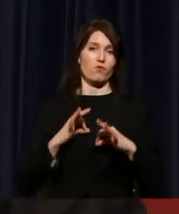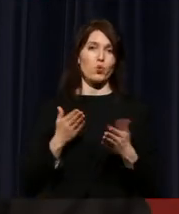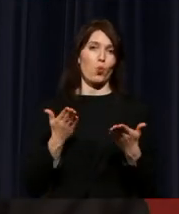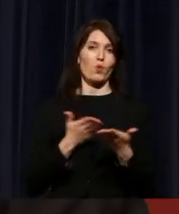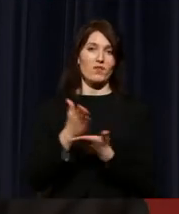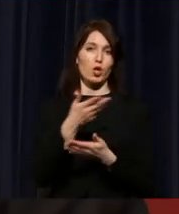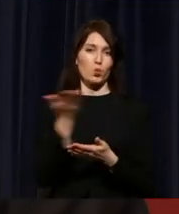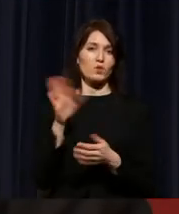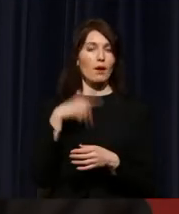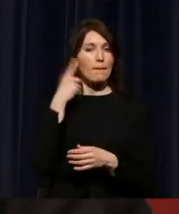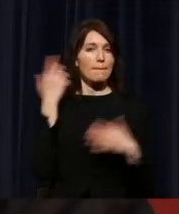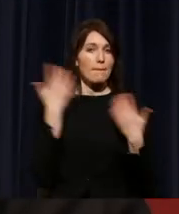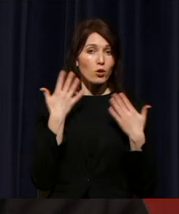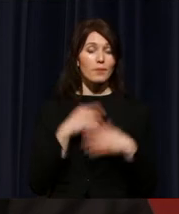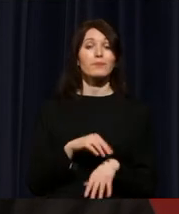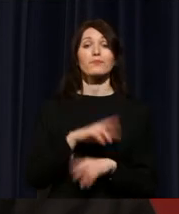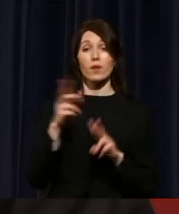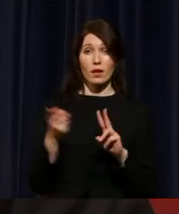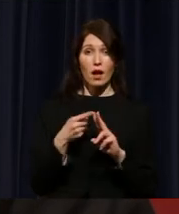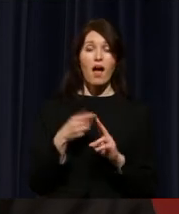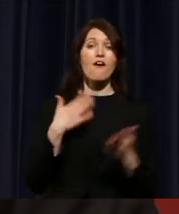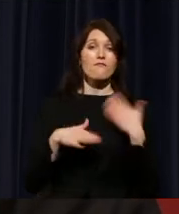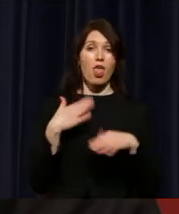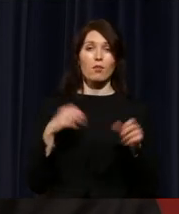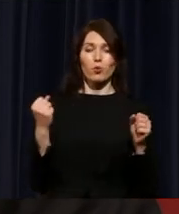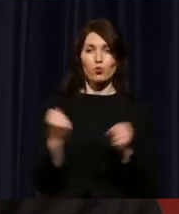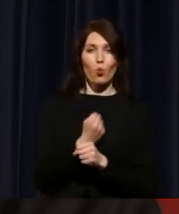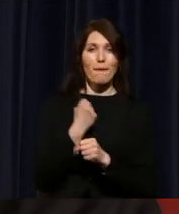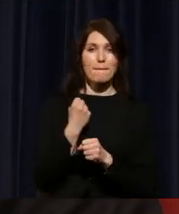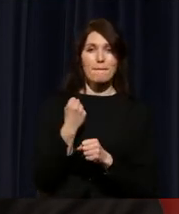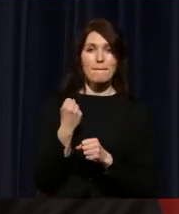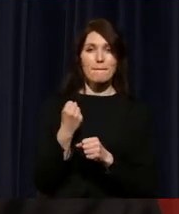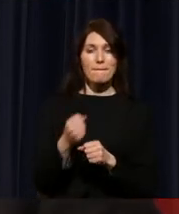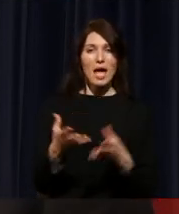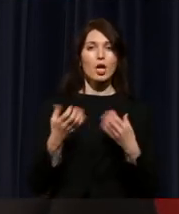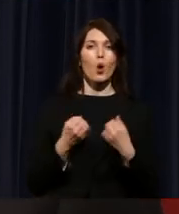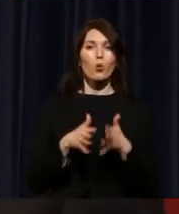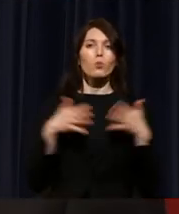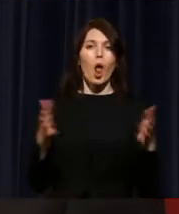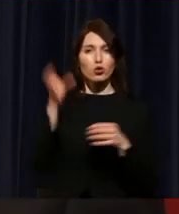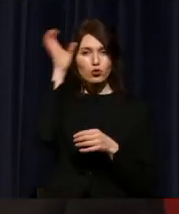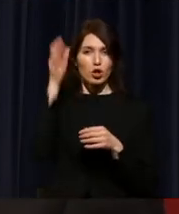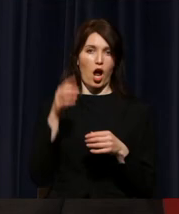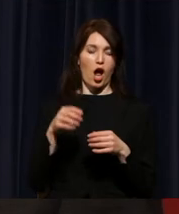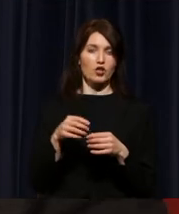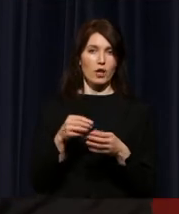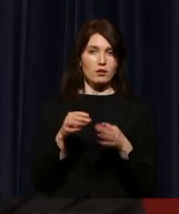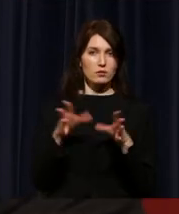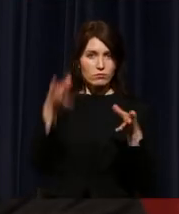virzienā jūs varat skatīties. Un otrs, jā, vēlme tomēr iegūt plašu zināšanu loku.